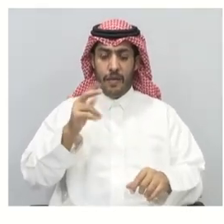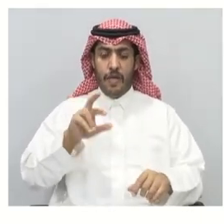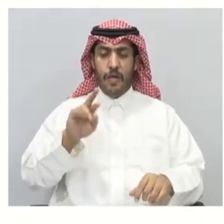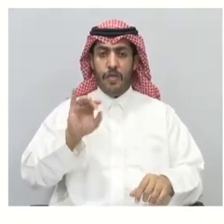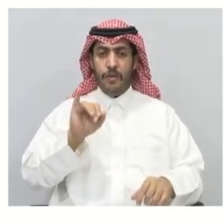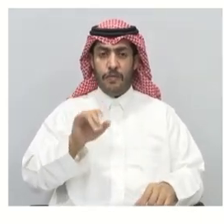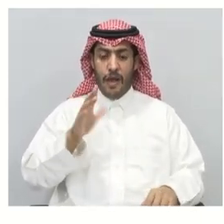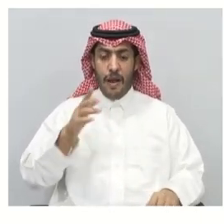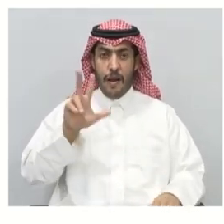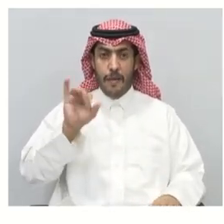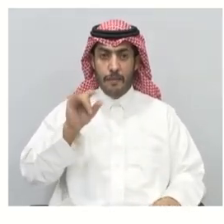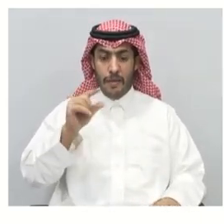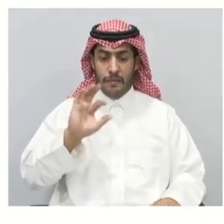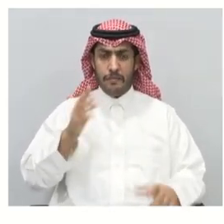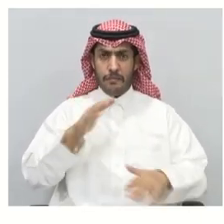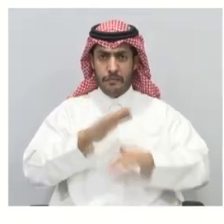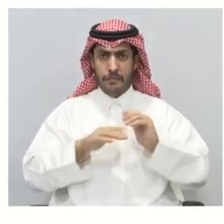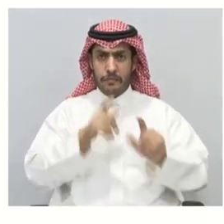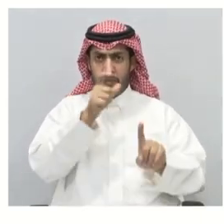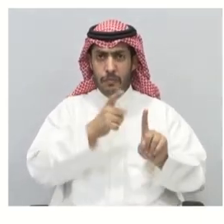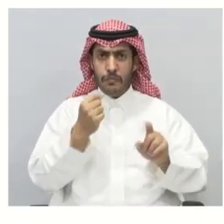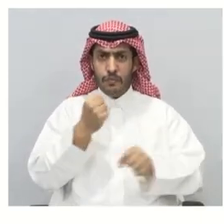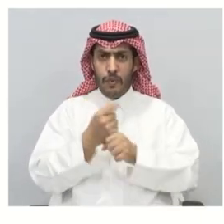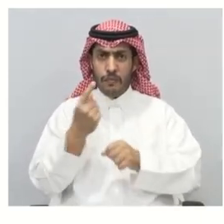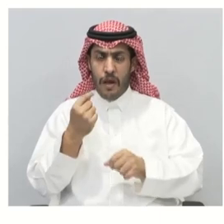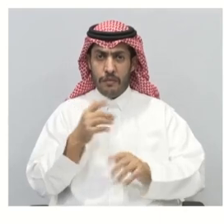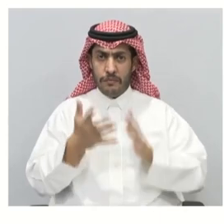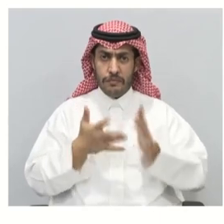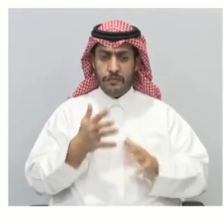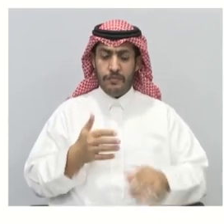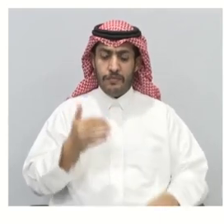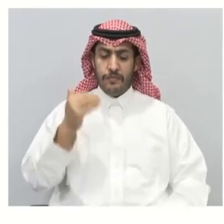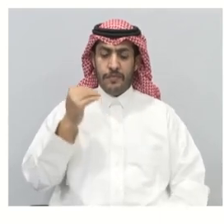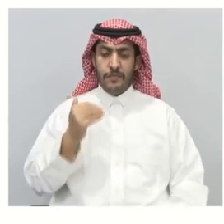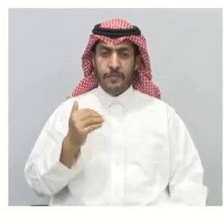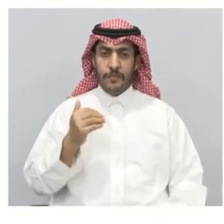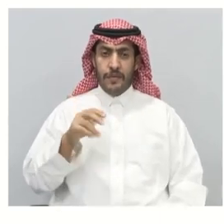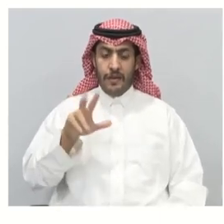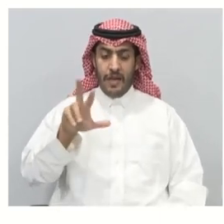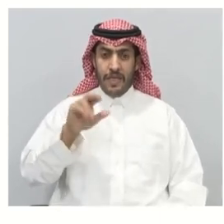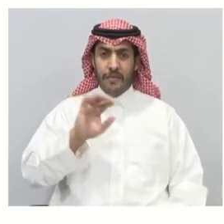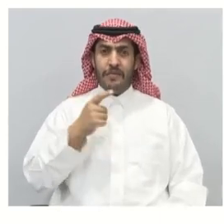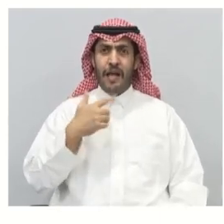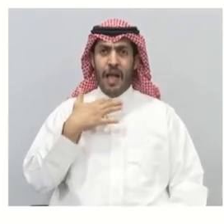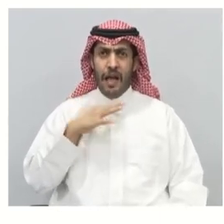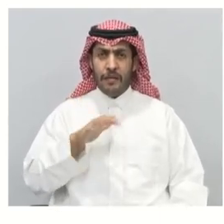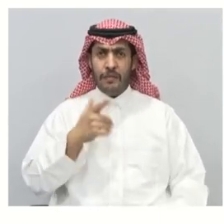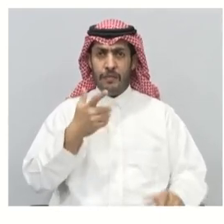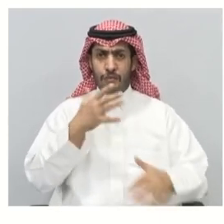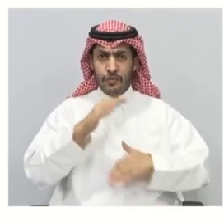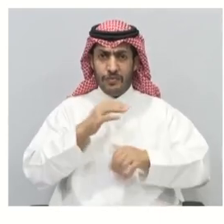واذم فالمدح والثناء بالصفات الحسنه والذم هو العيب واللوم